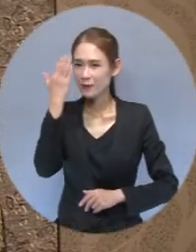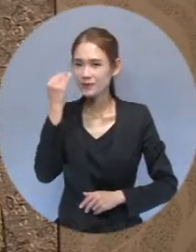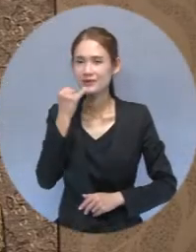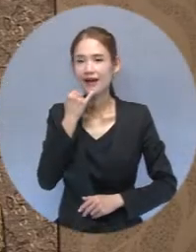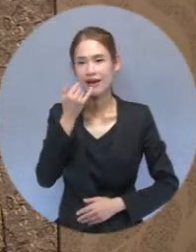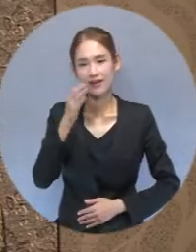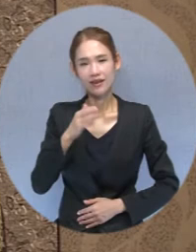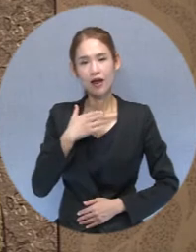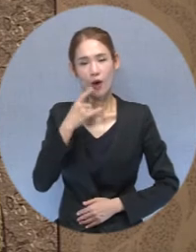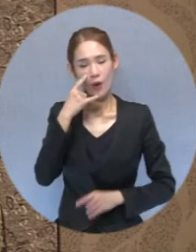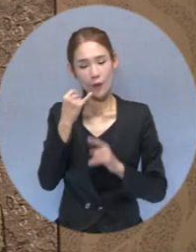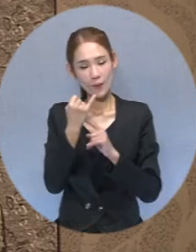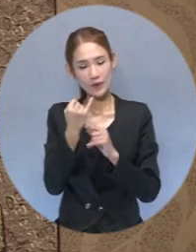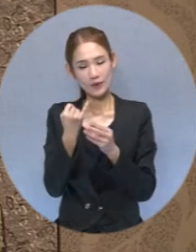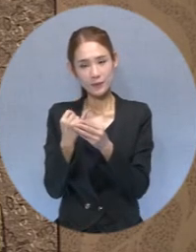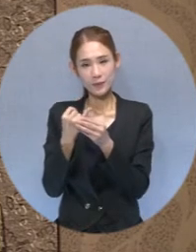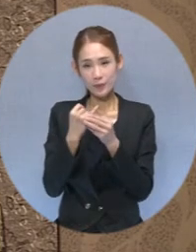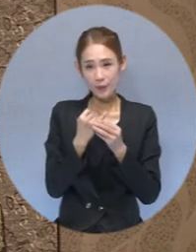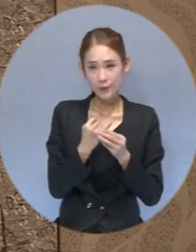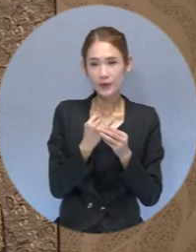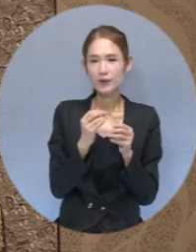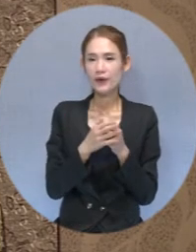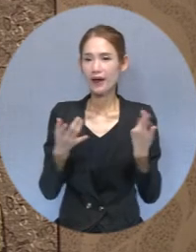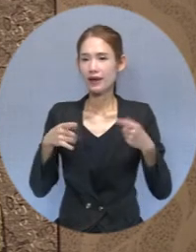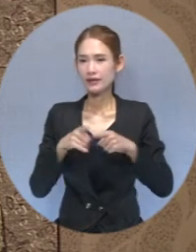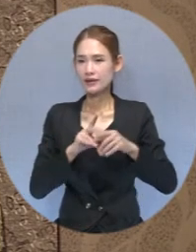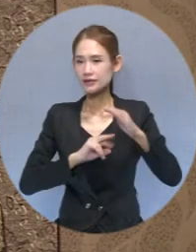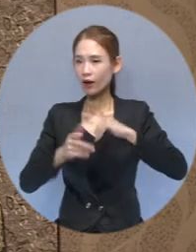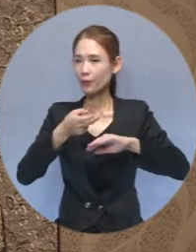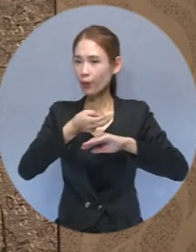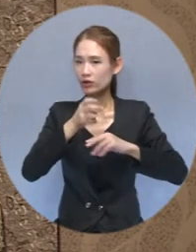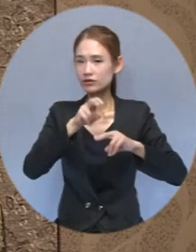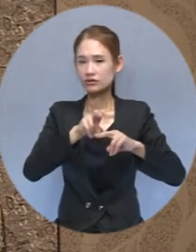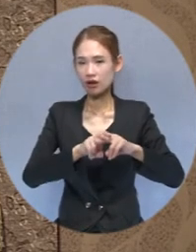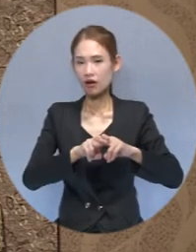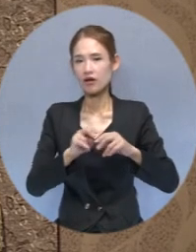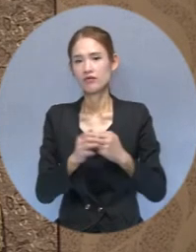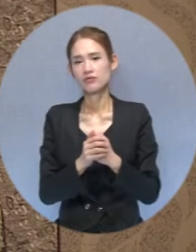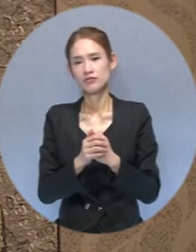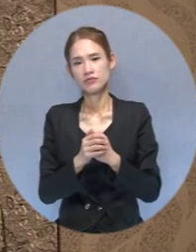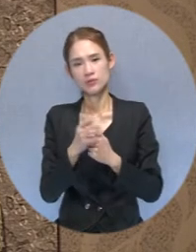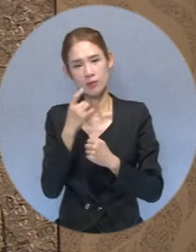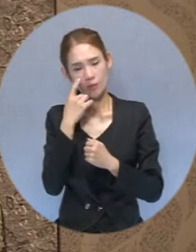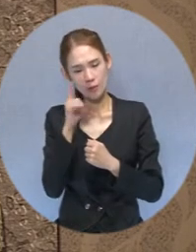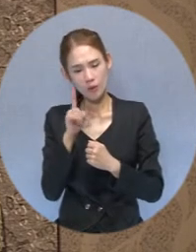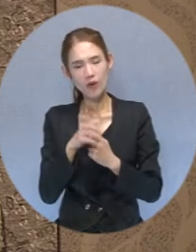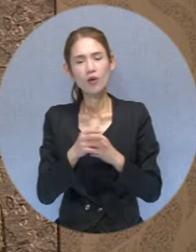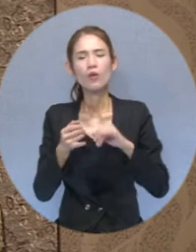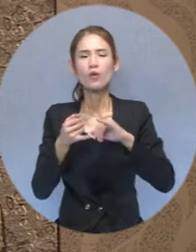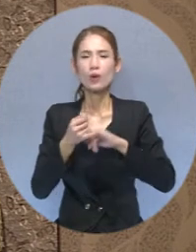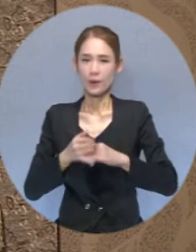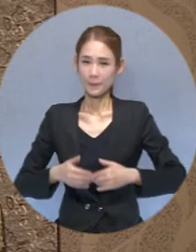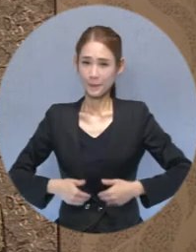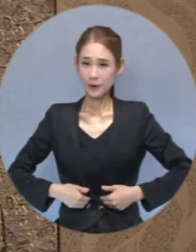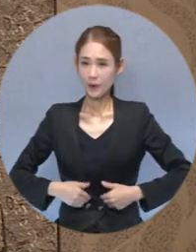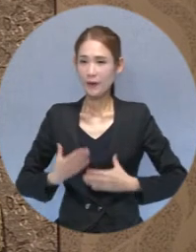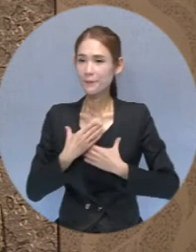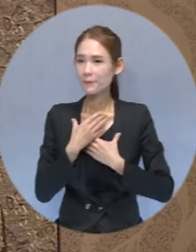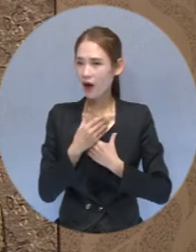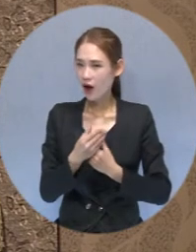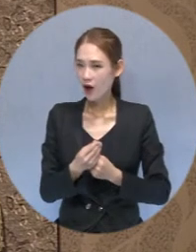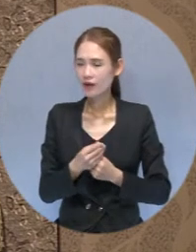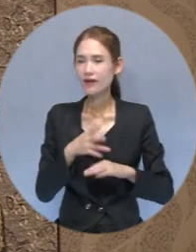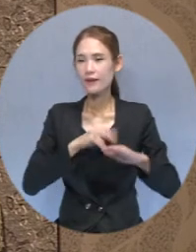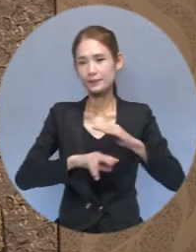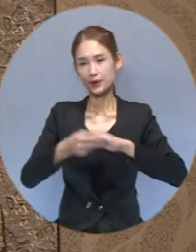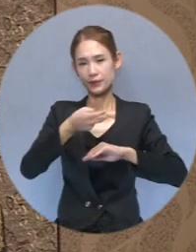어머님을 같이 제가 모시고 이렇게 잠깐 대중교통을 이용할, 네. 때 보면은 정말 필요하다. 편리한 대중교통은, 네. 안전한